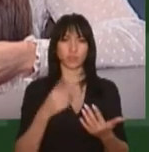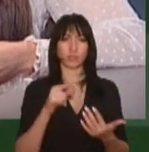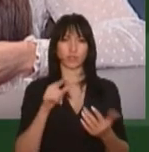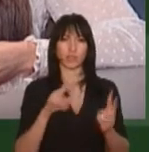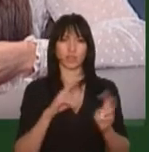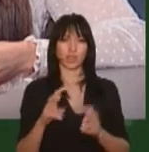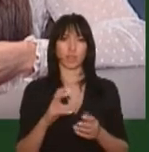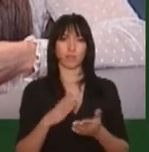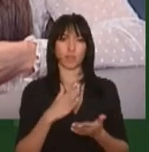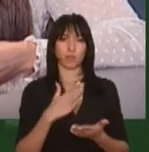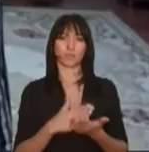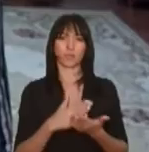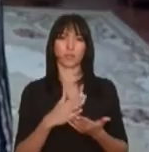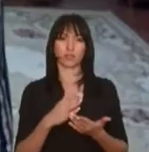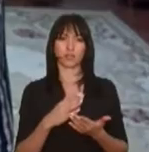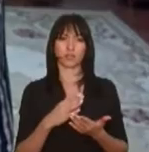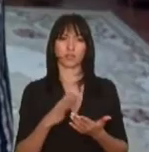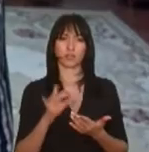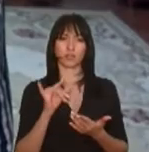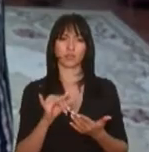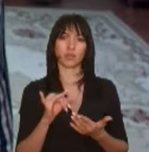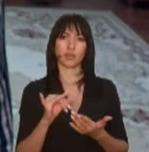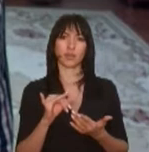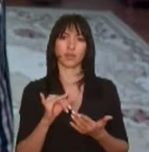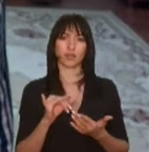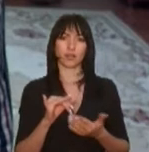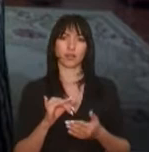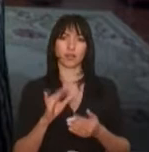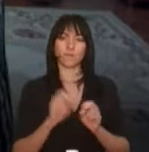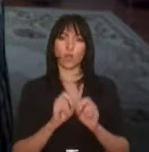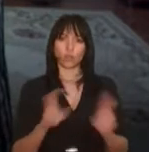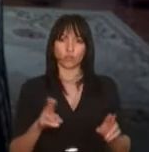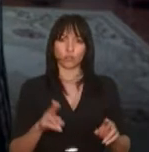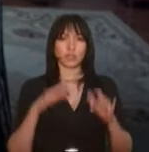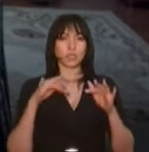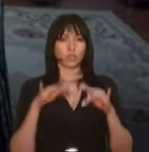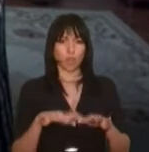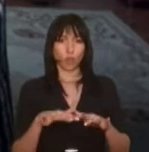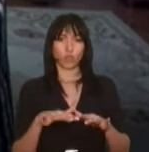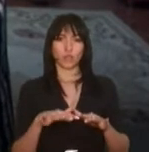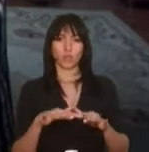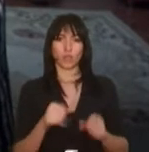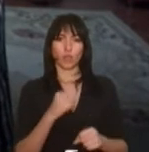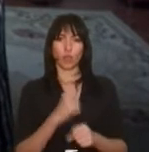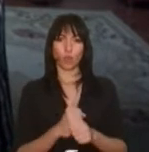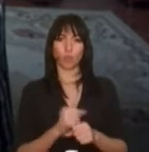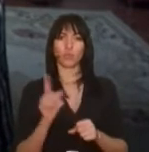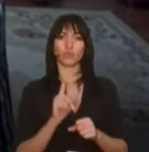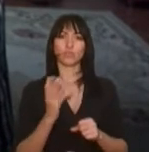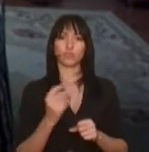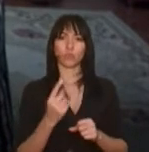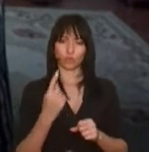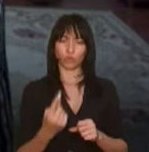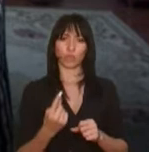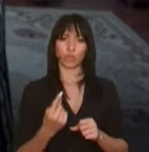лікування, всі знають приблизно, і батьки, і в навчальному закладі про відхилення здоров'я даної дитини.